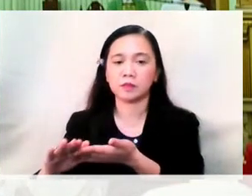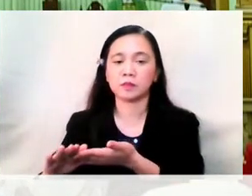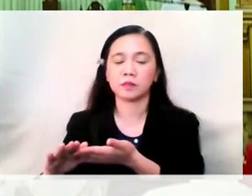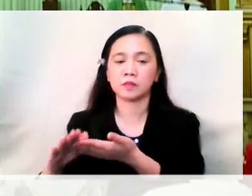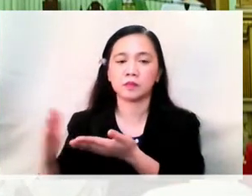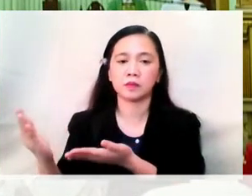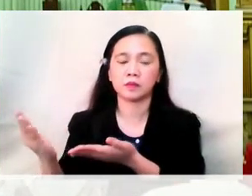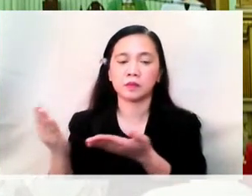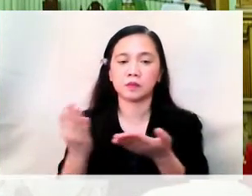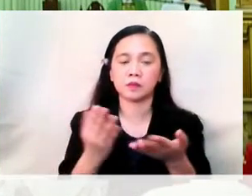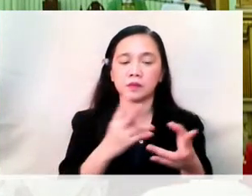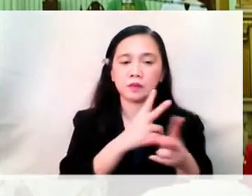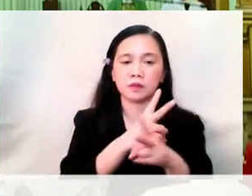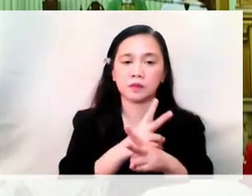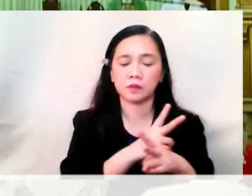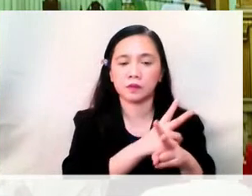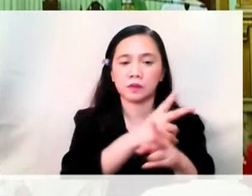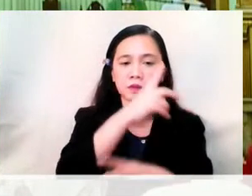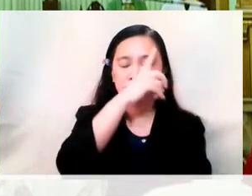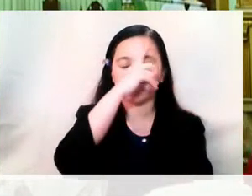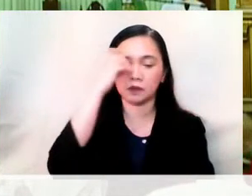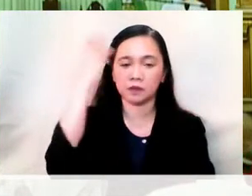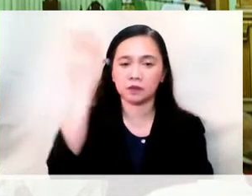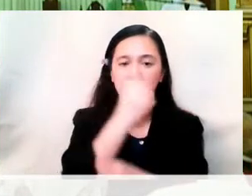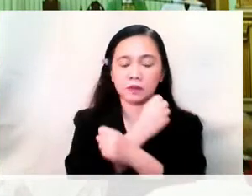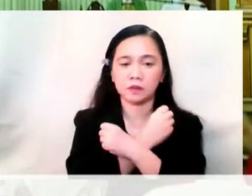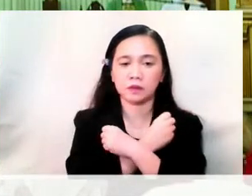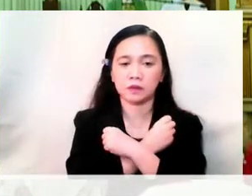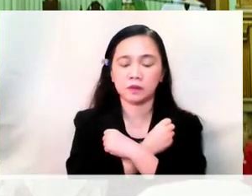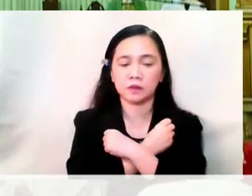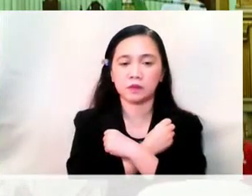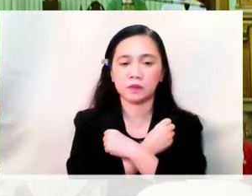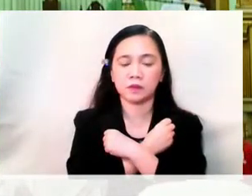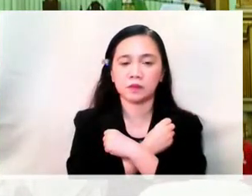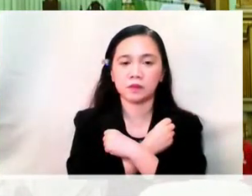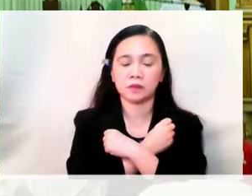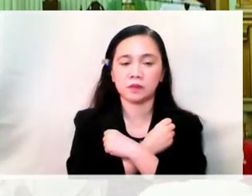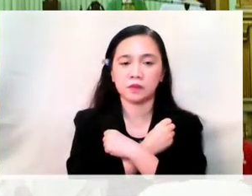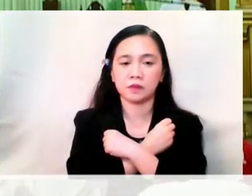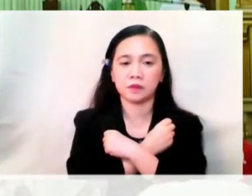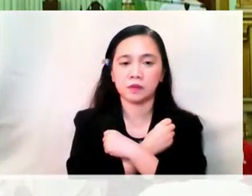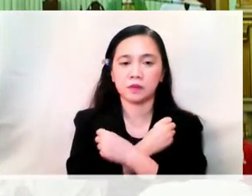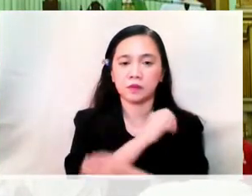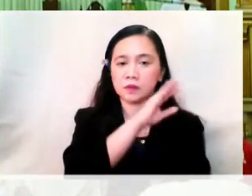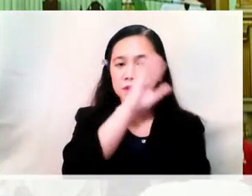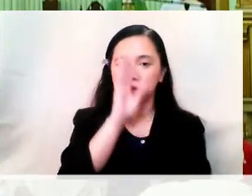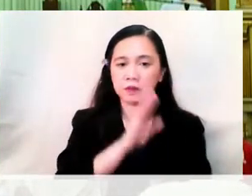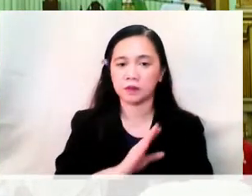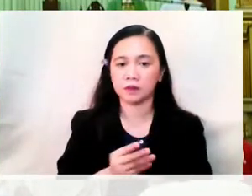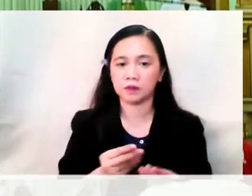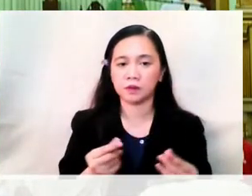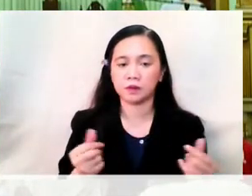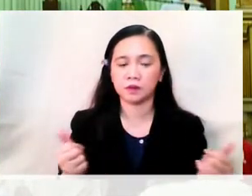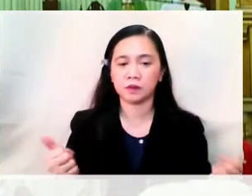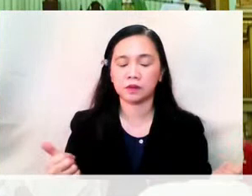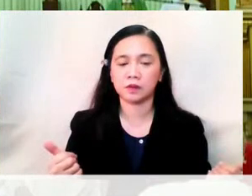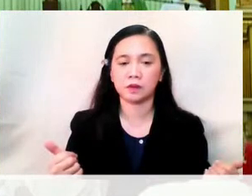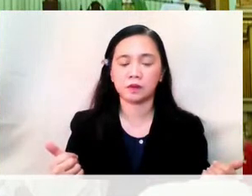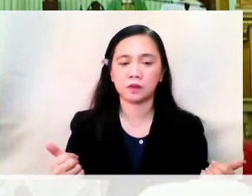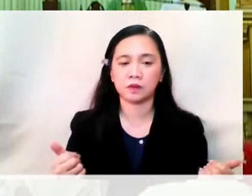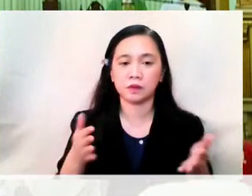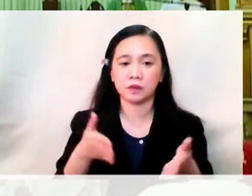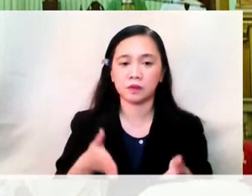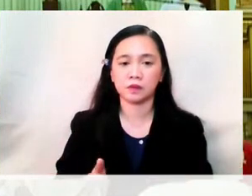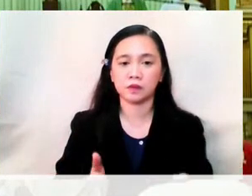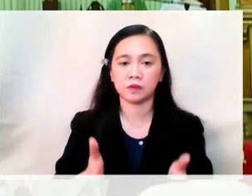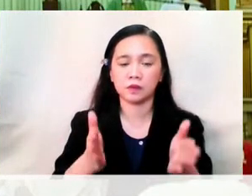pagmamalasakit sapagkat ang iyong pag-ibig sa amin ay hindi nagmamaliw. Itulot mo na ang lahat ng